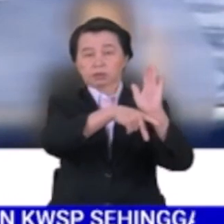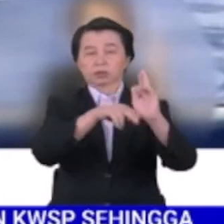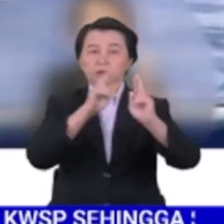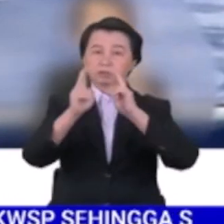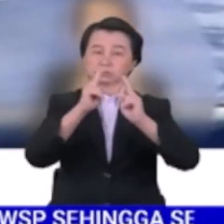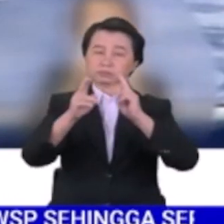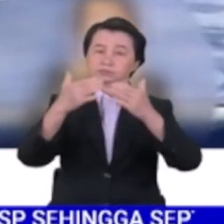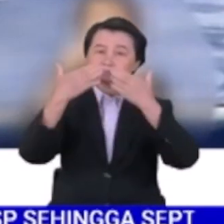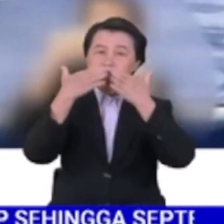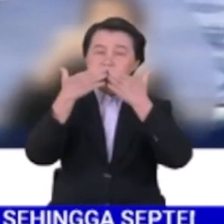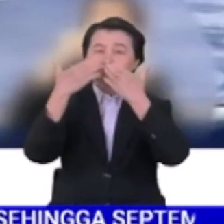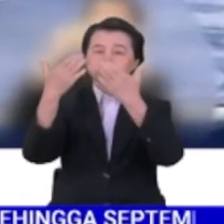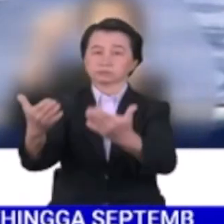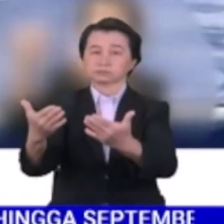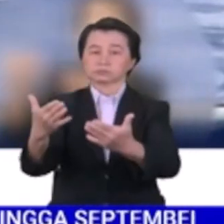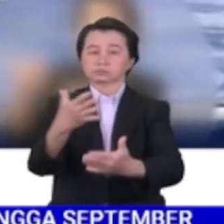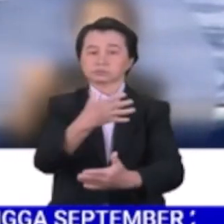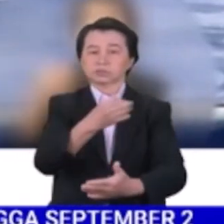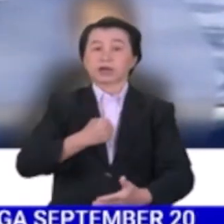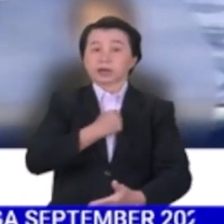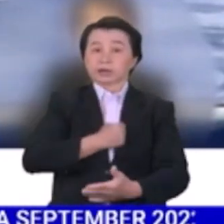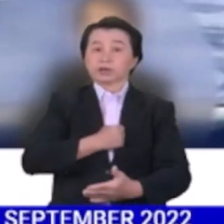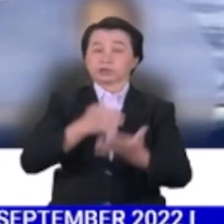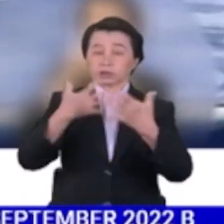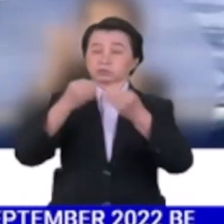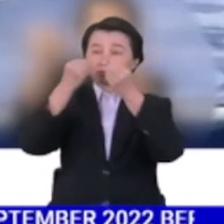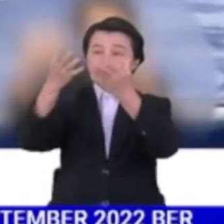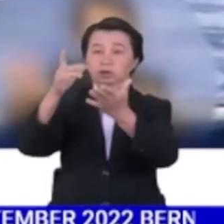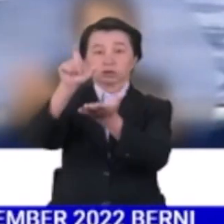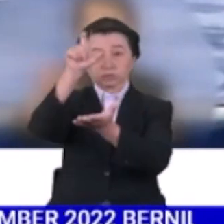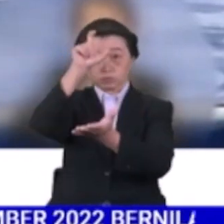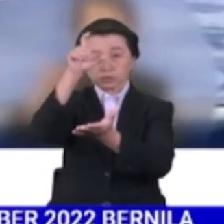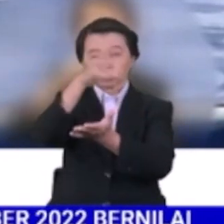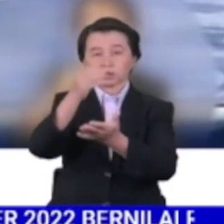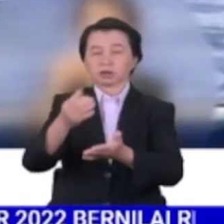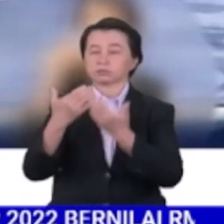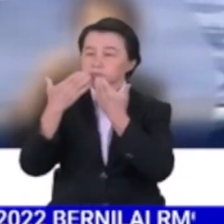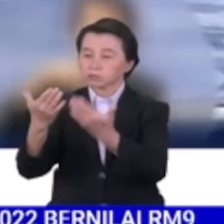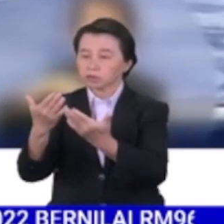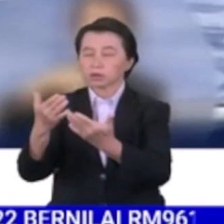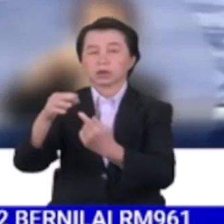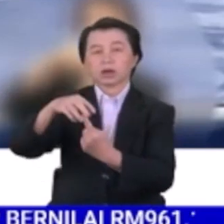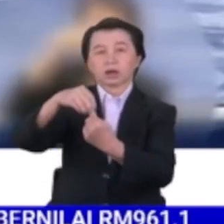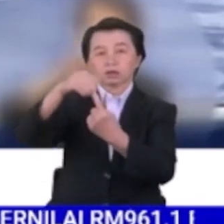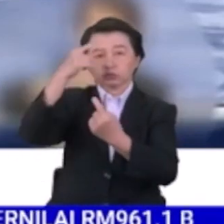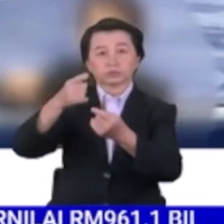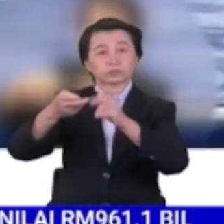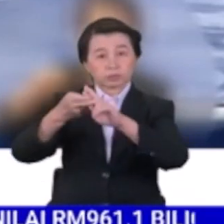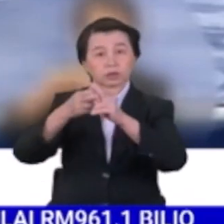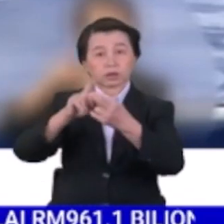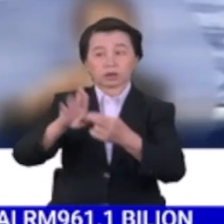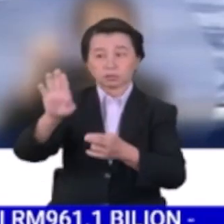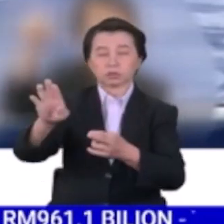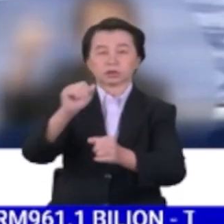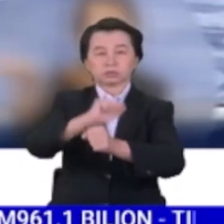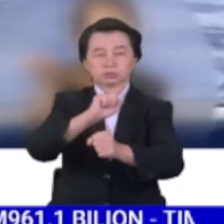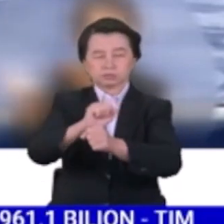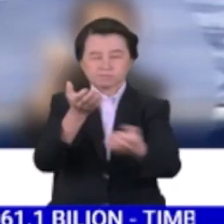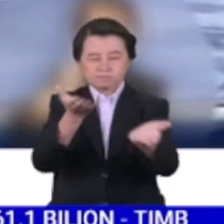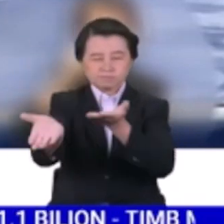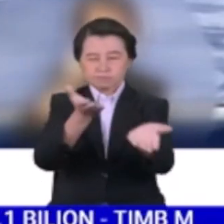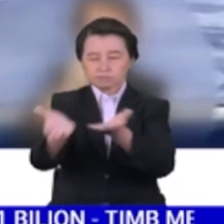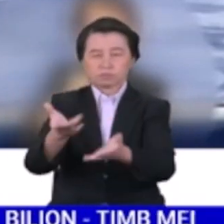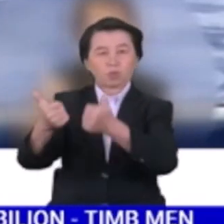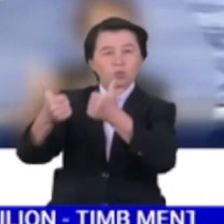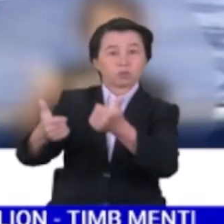merakamkan penghargaan. Tanziah sudah kita rakamkan, tapi penghargaan khusus kepada semua rakan-rakan yang berkhidmat dengan